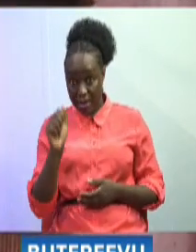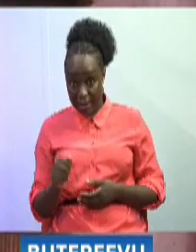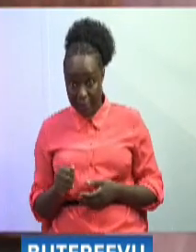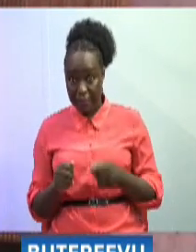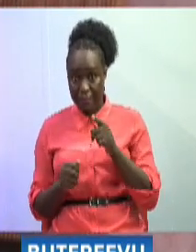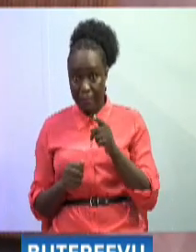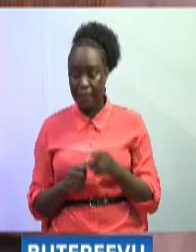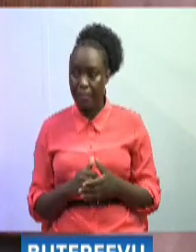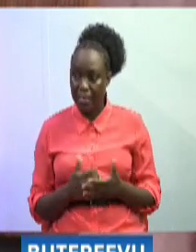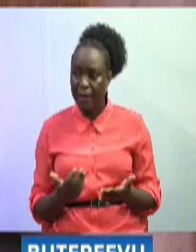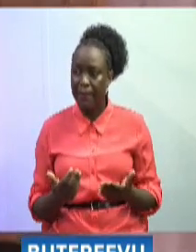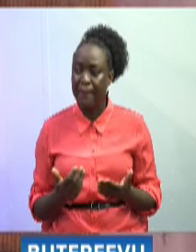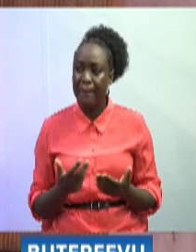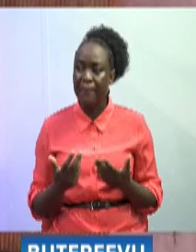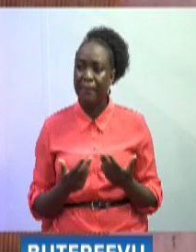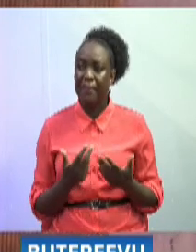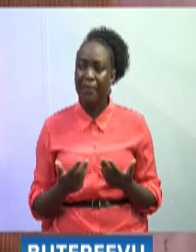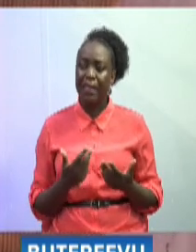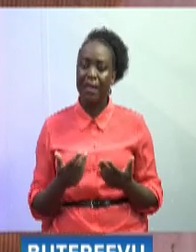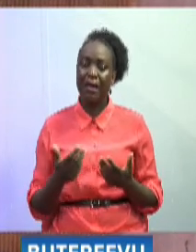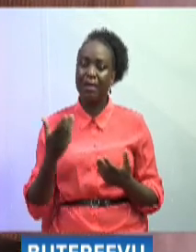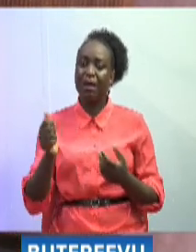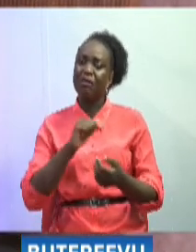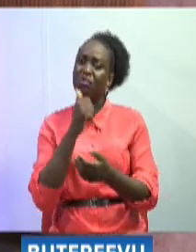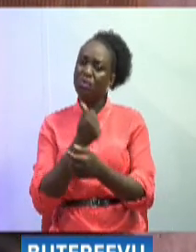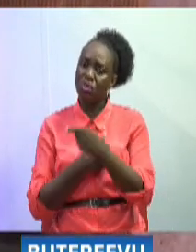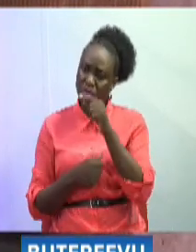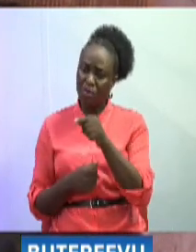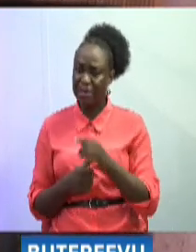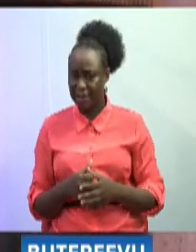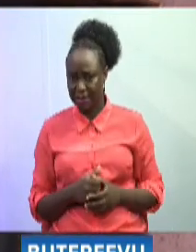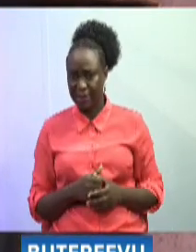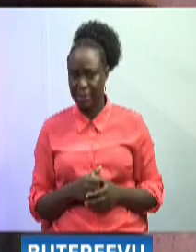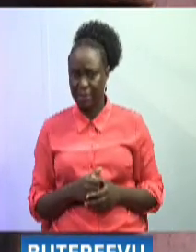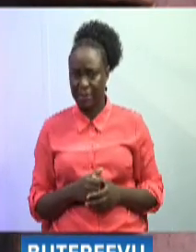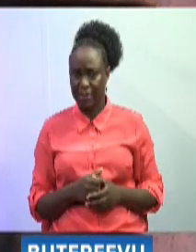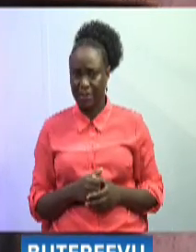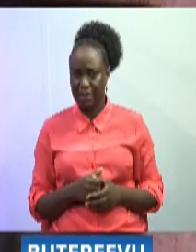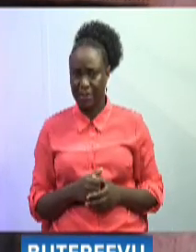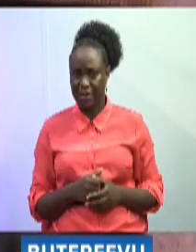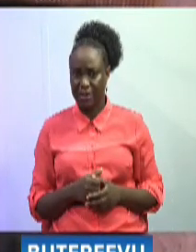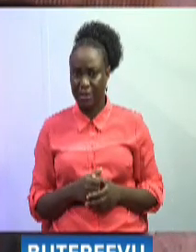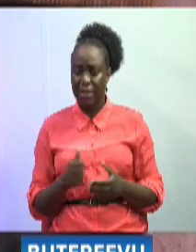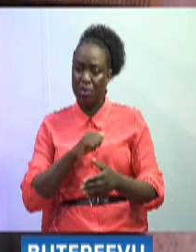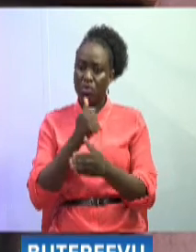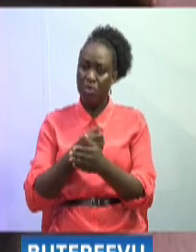esigaza kyetwandibadde nga obuyinza obw'enkalakkalira so si obuyinza bwayo